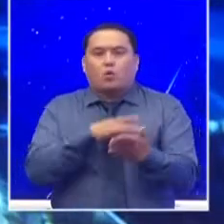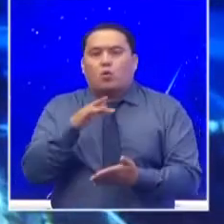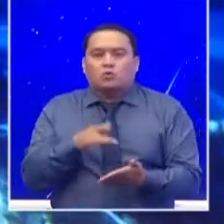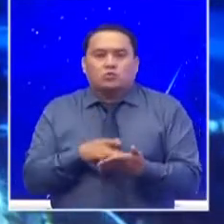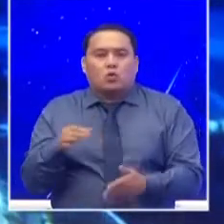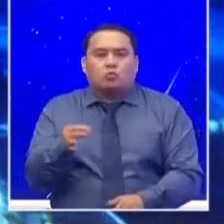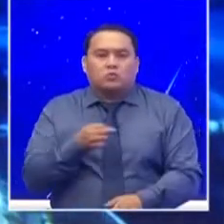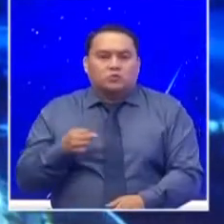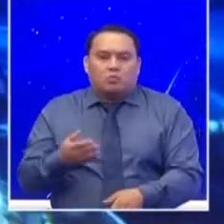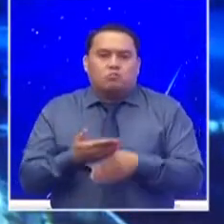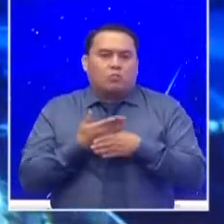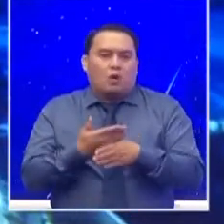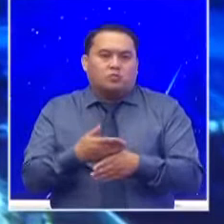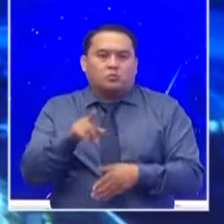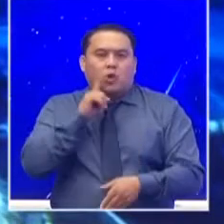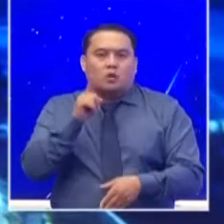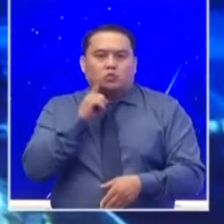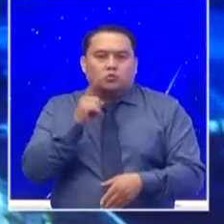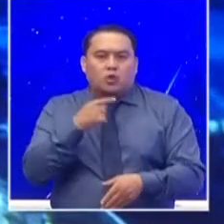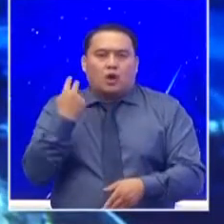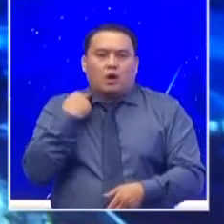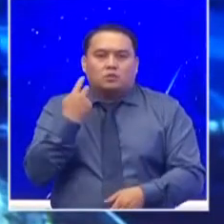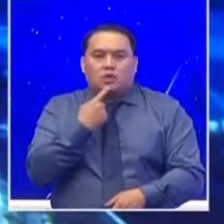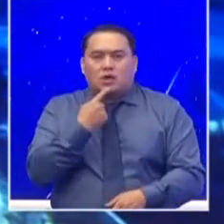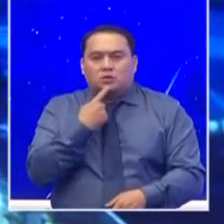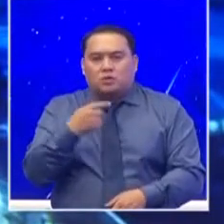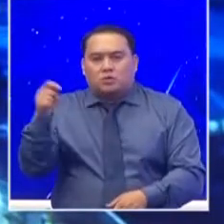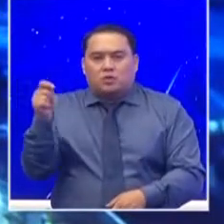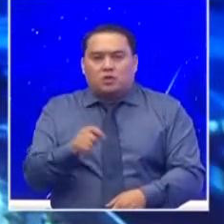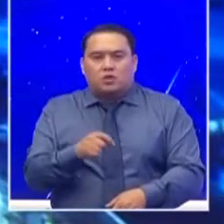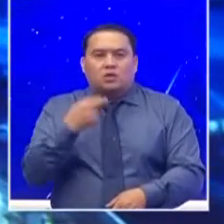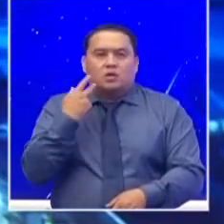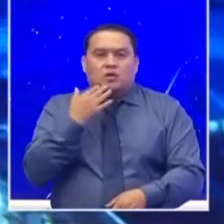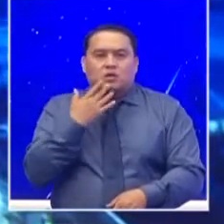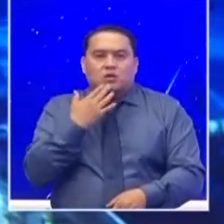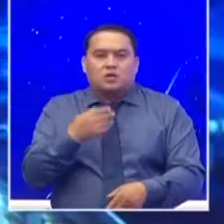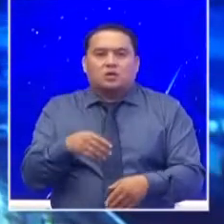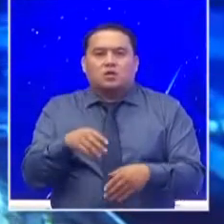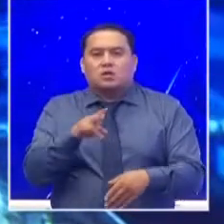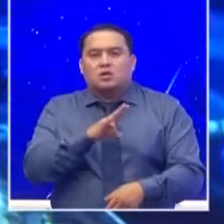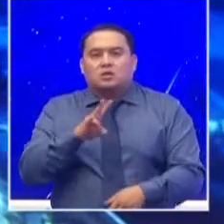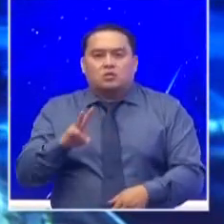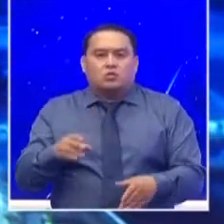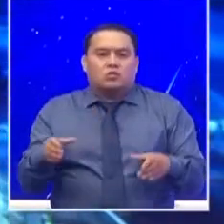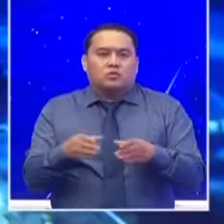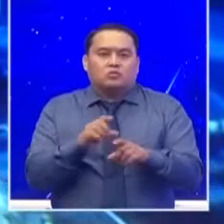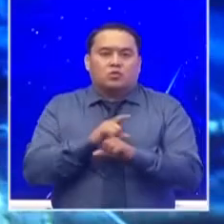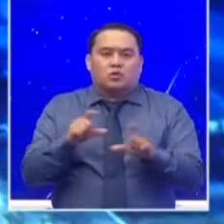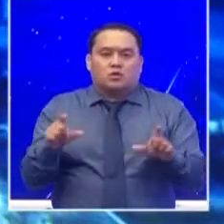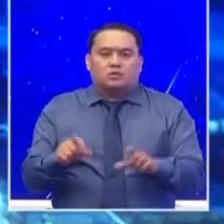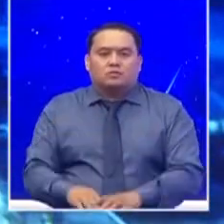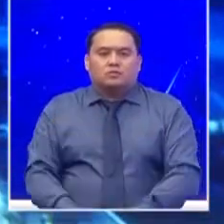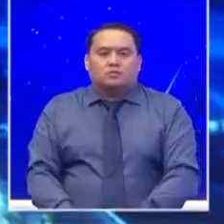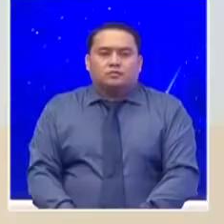и области. В этот раз помочь молодежи в изучении английского прибыл иностранный преподаватель из Назарбаев интеллектуальной школы.